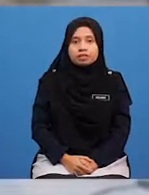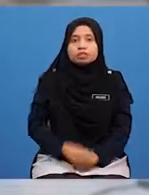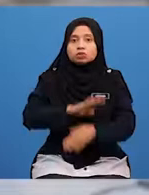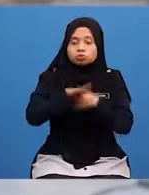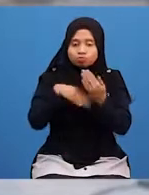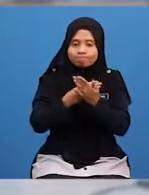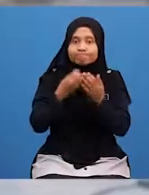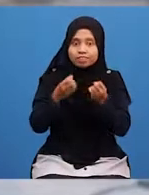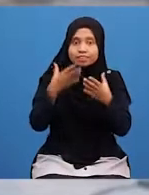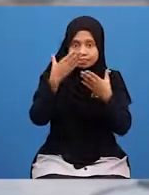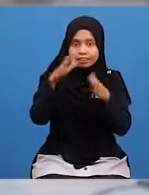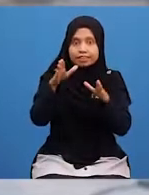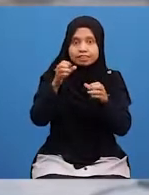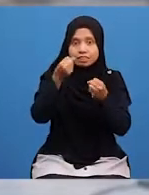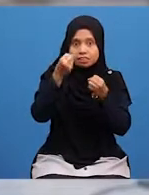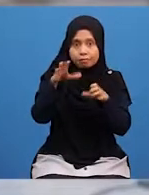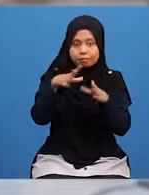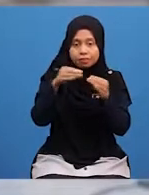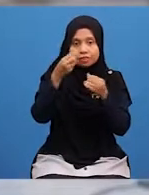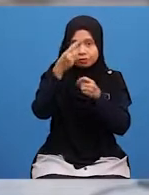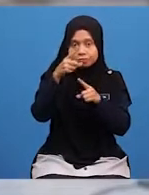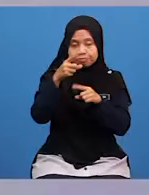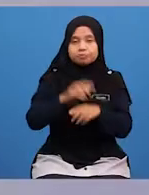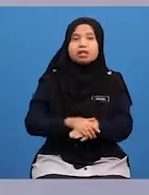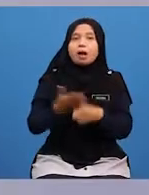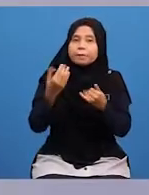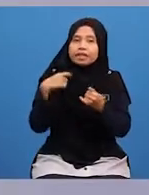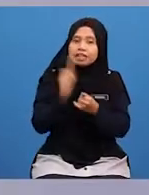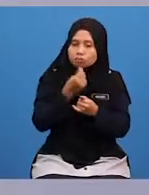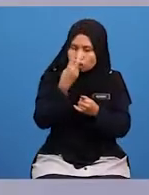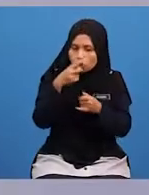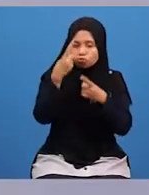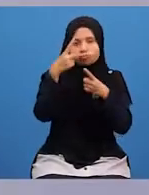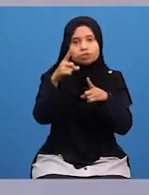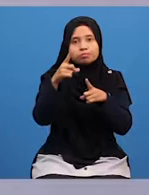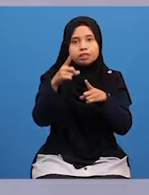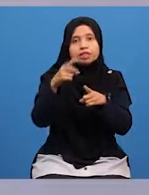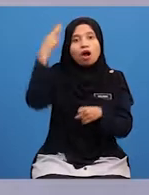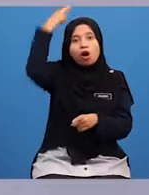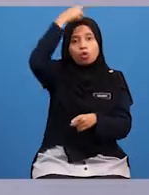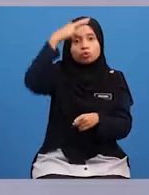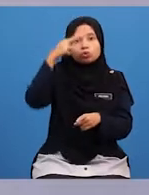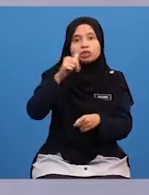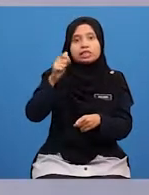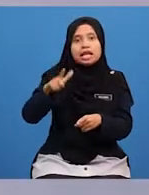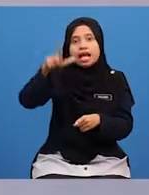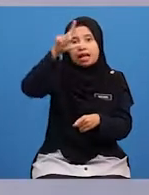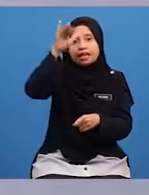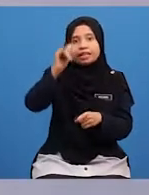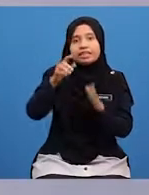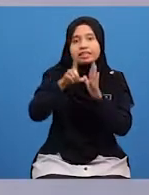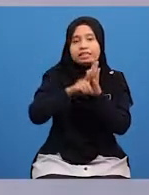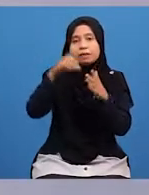Semua sudah selesai menjawab. Alhamdulillah. Mari kita semak jawapannya. Rasul lelaki yang dipilih